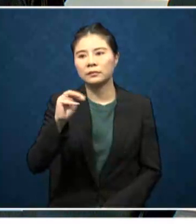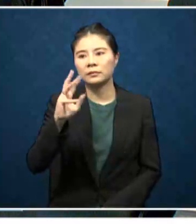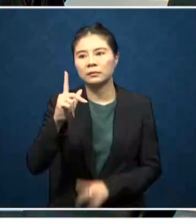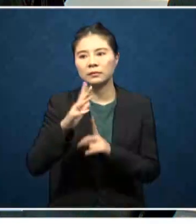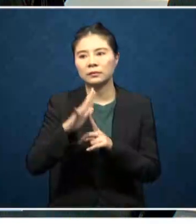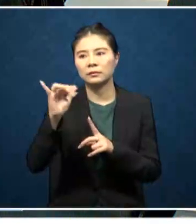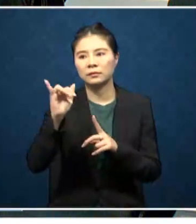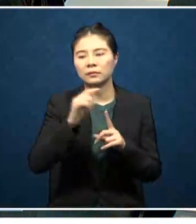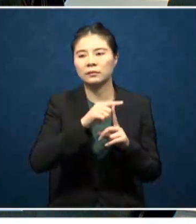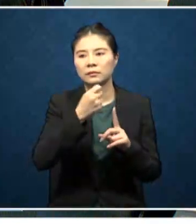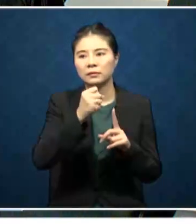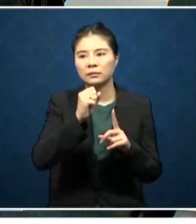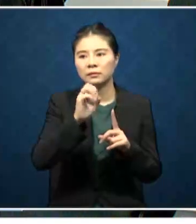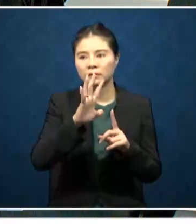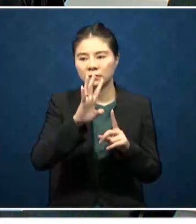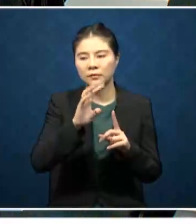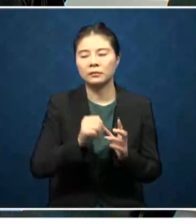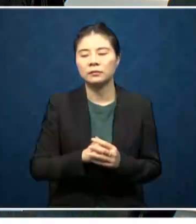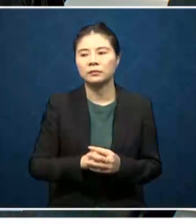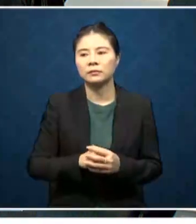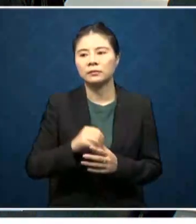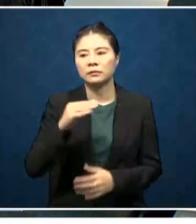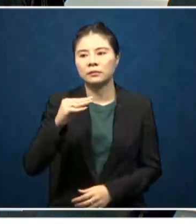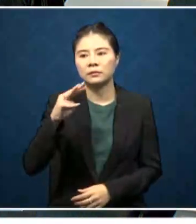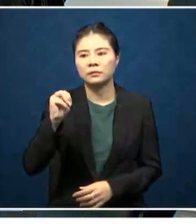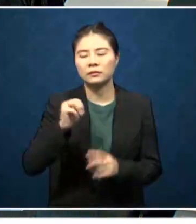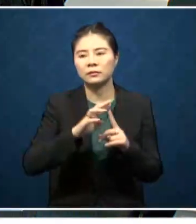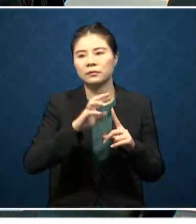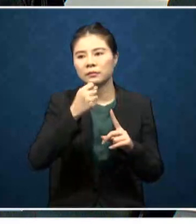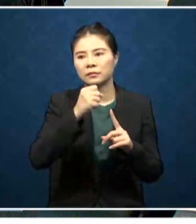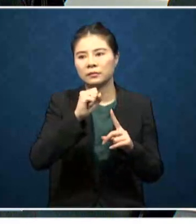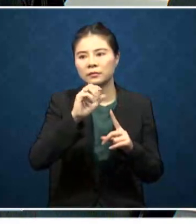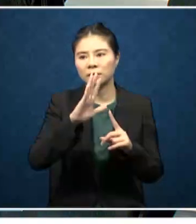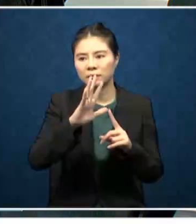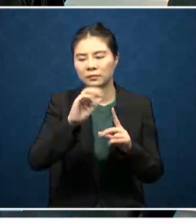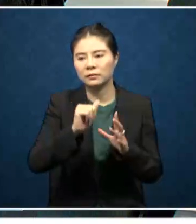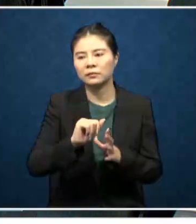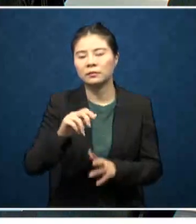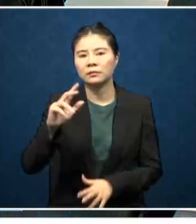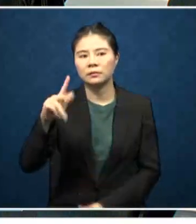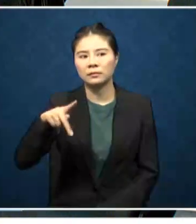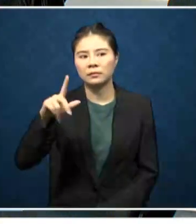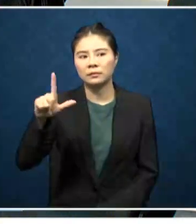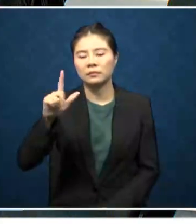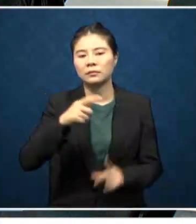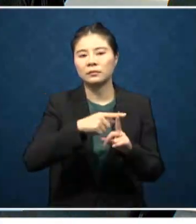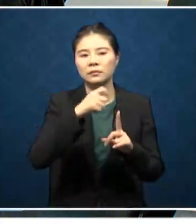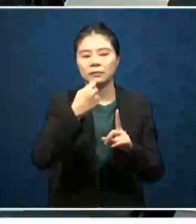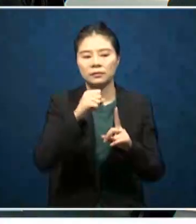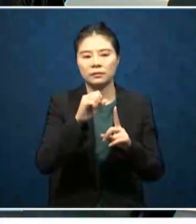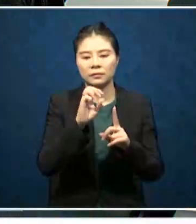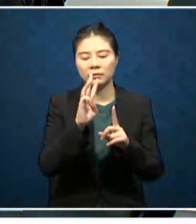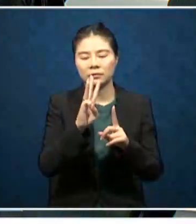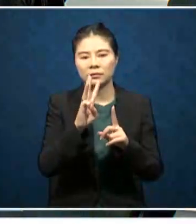14นายวีรศักดิ์โคสุรัตน์ 15นายพลเดชปิ่นประทีป 16นายอัมพล